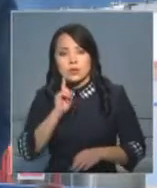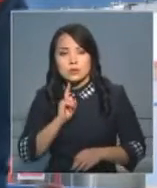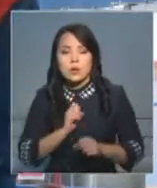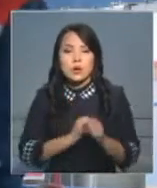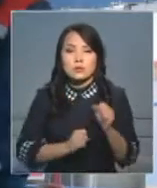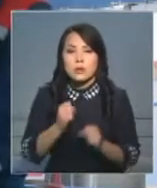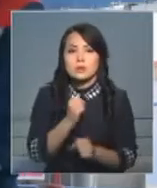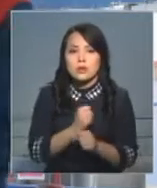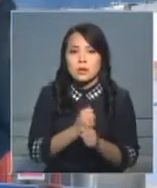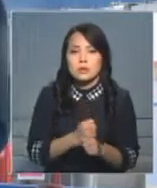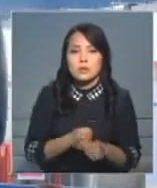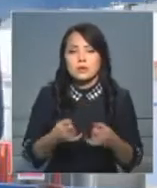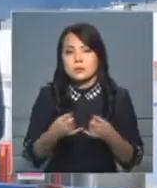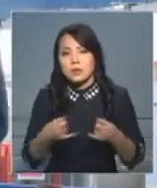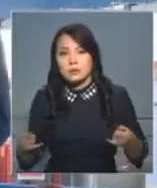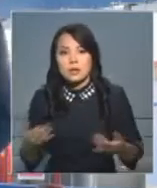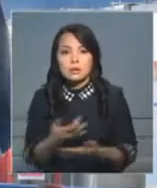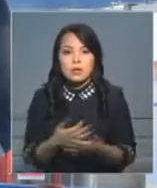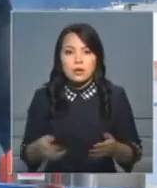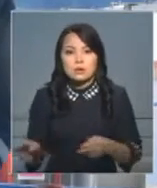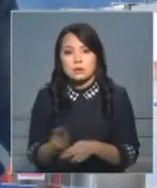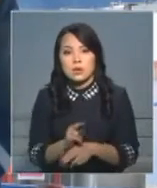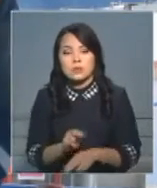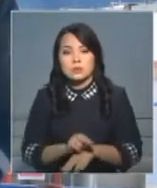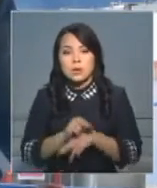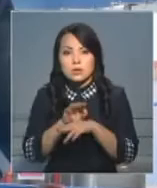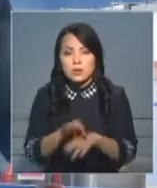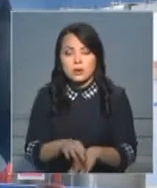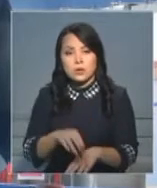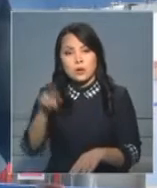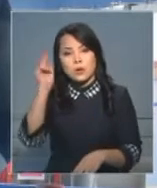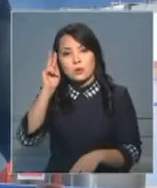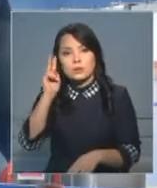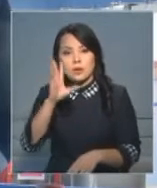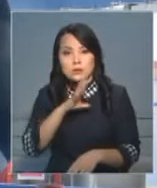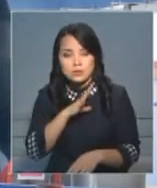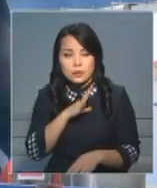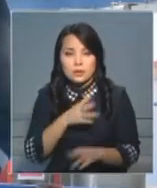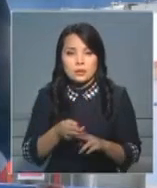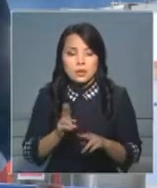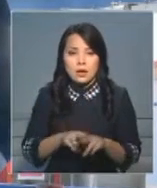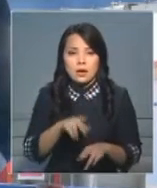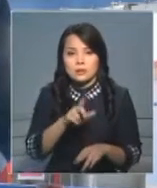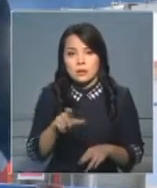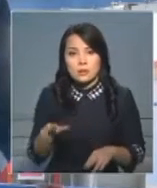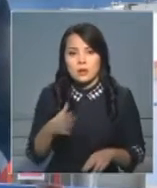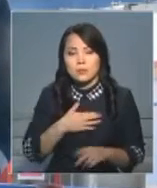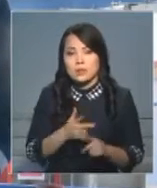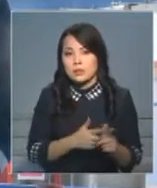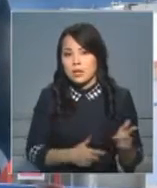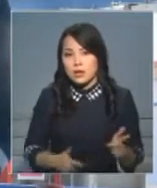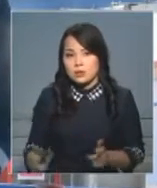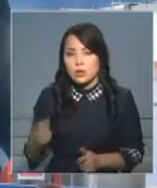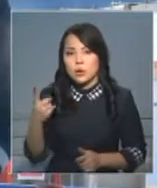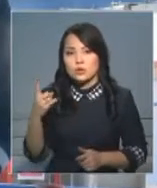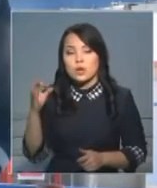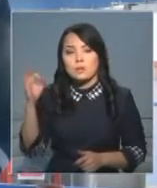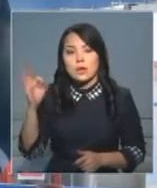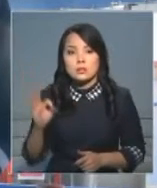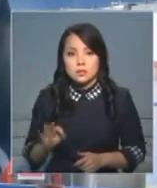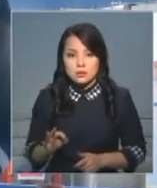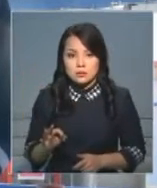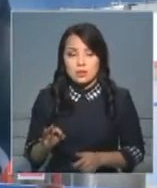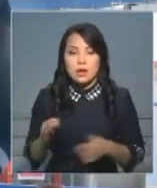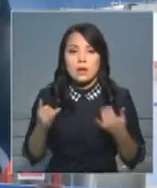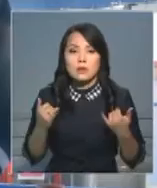қода тұрыс керуін барлығын үйреніп, оқуға барып келген балдар, дайын біз 100%